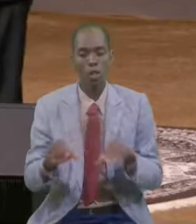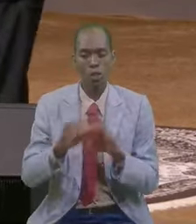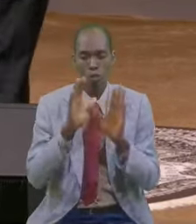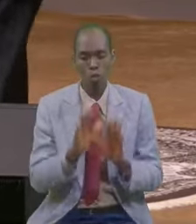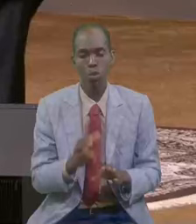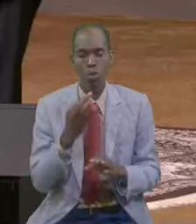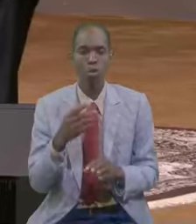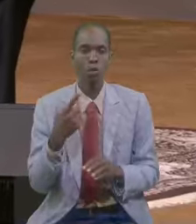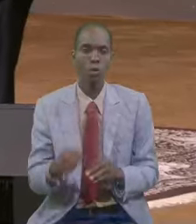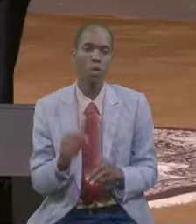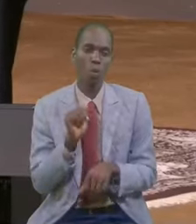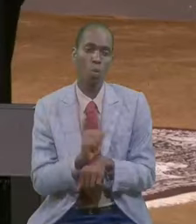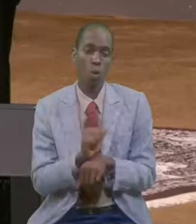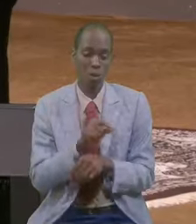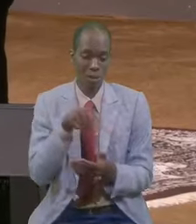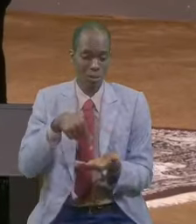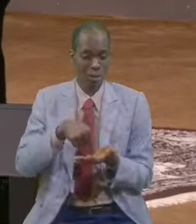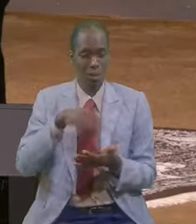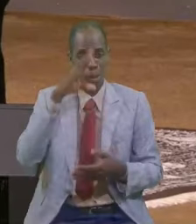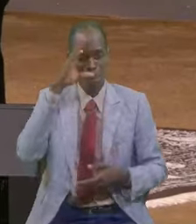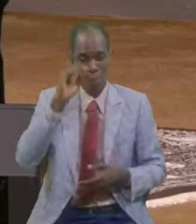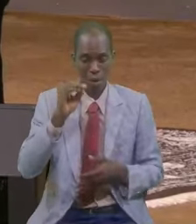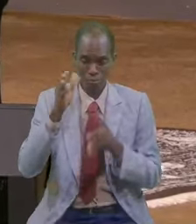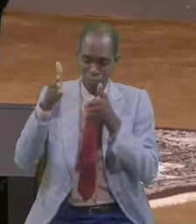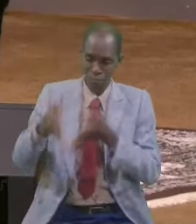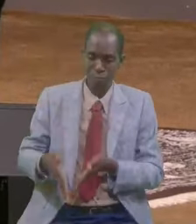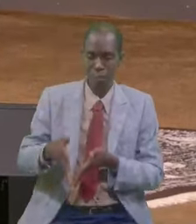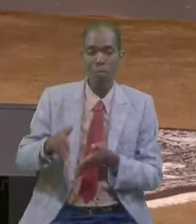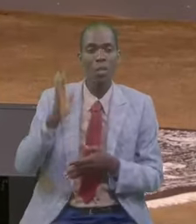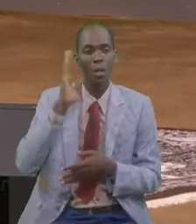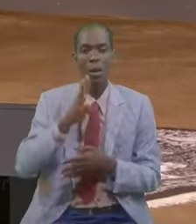celui-là sera heureux dans son activité.